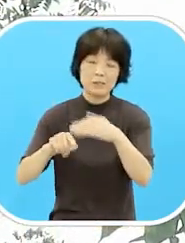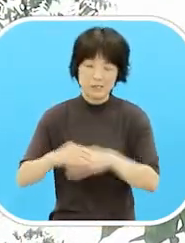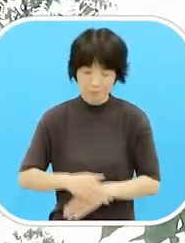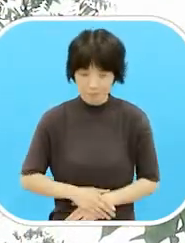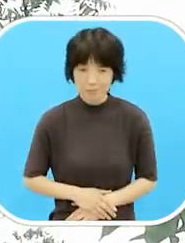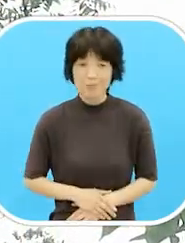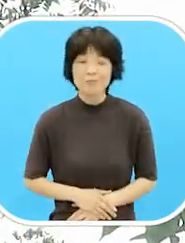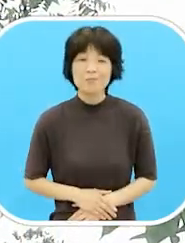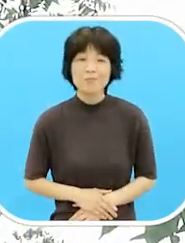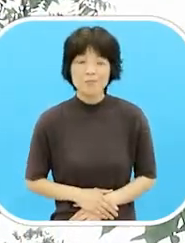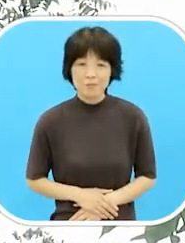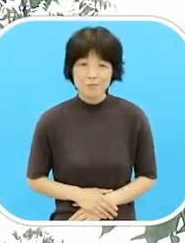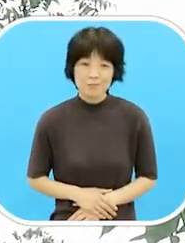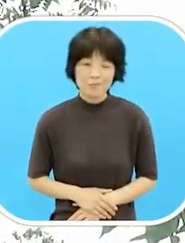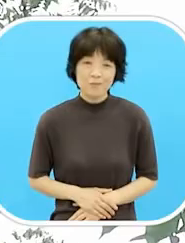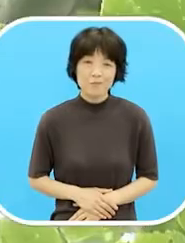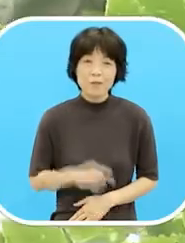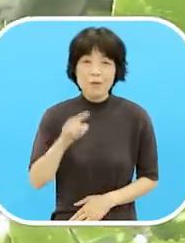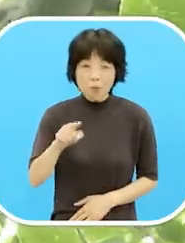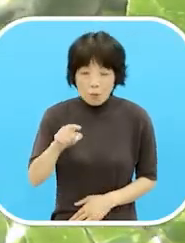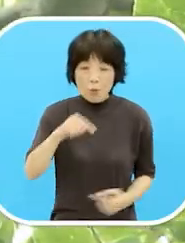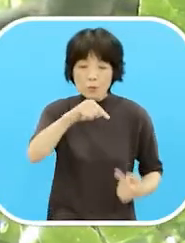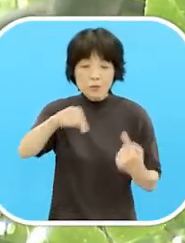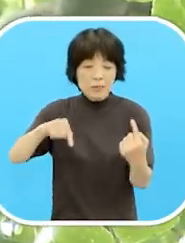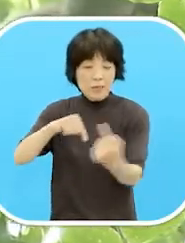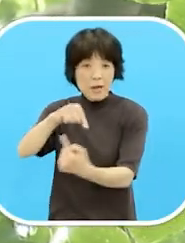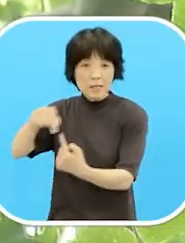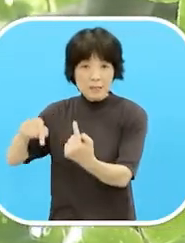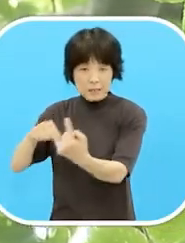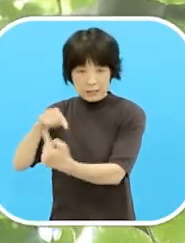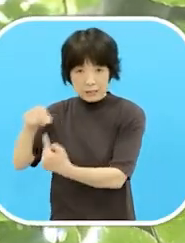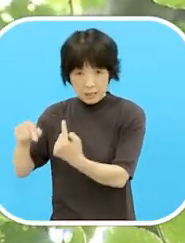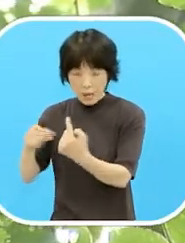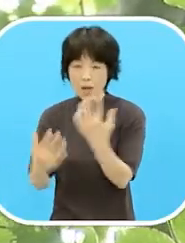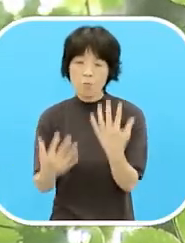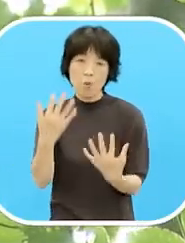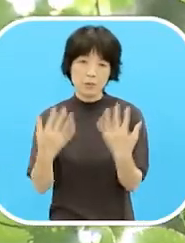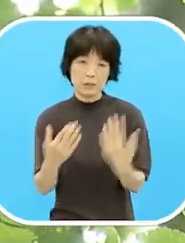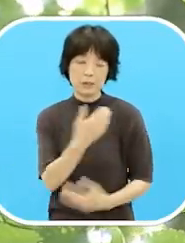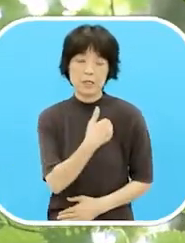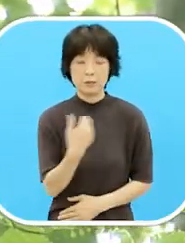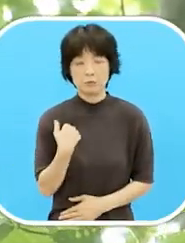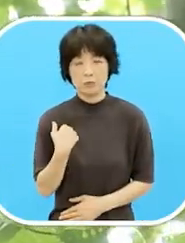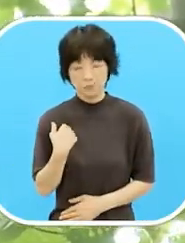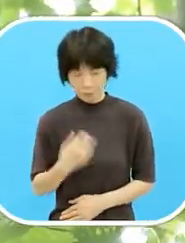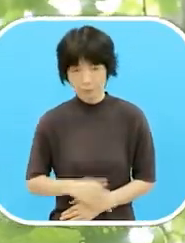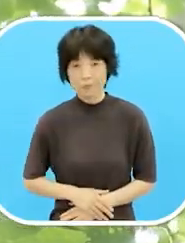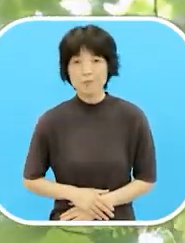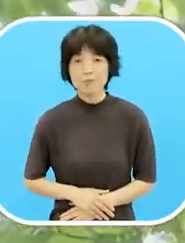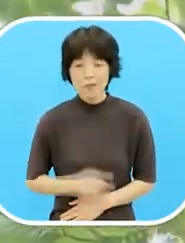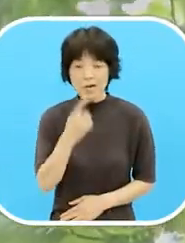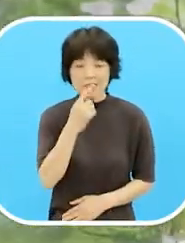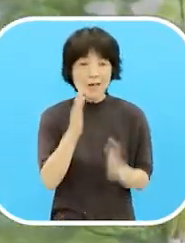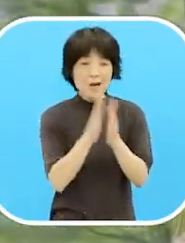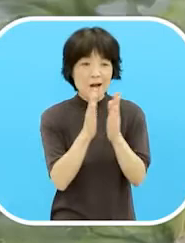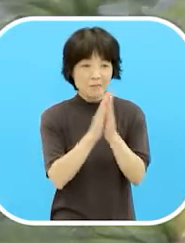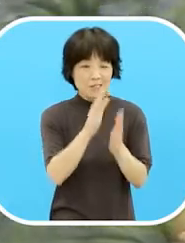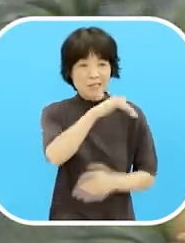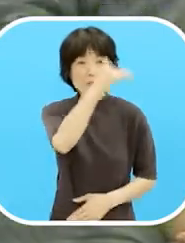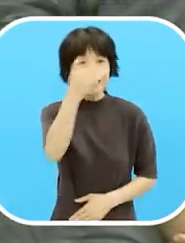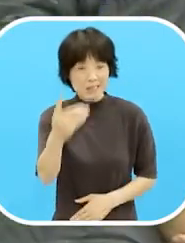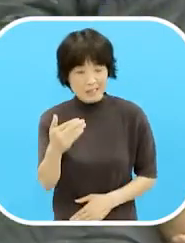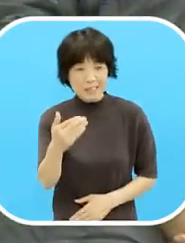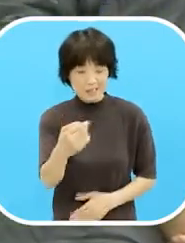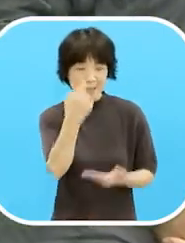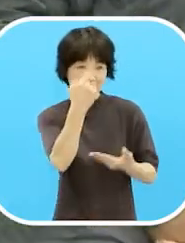る。低い木々が光を浴びるんですね。 そう、この繰り返しがね、はい、森を作っていくんですよ。 いや、白神山地の自然について